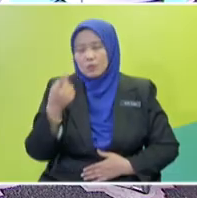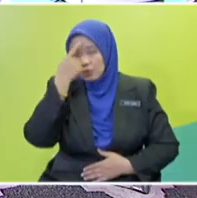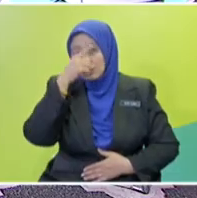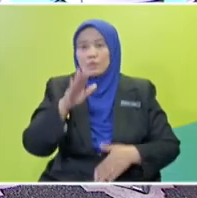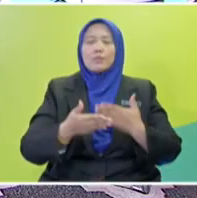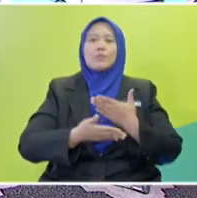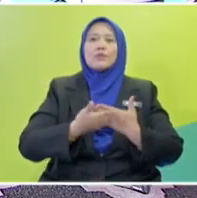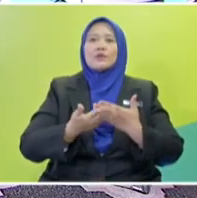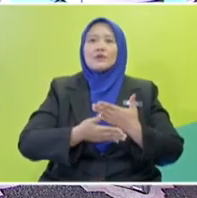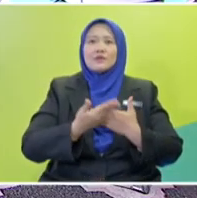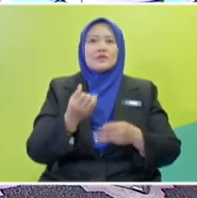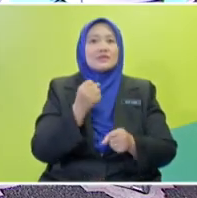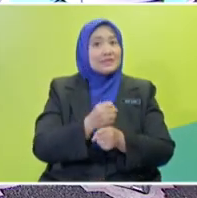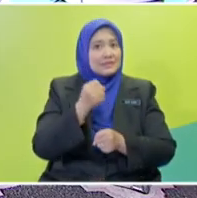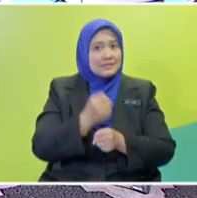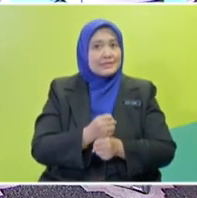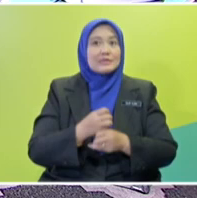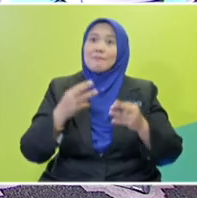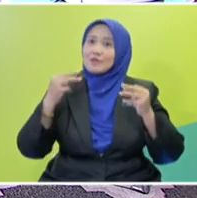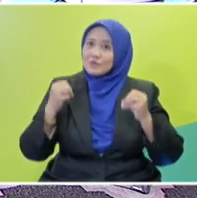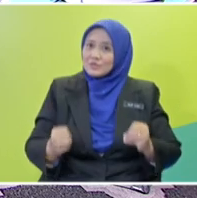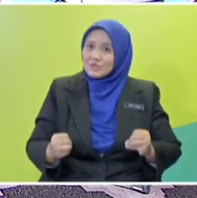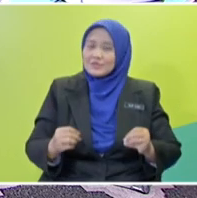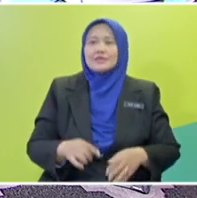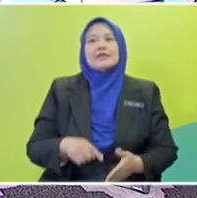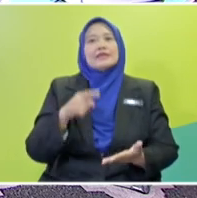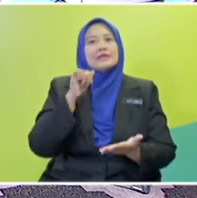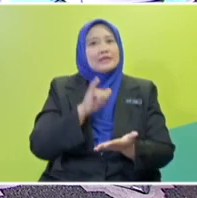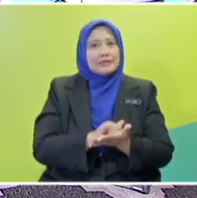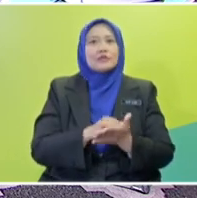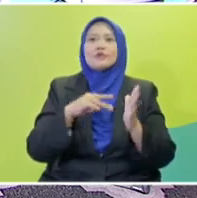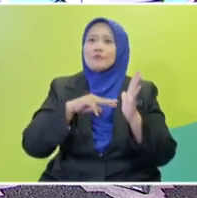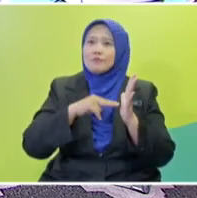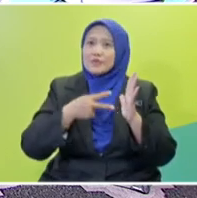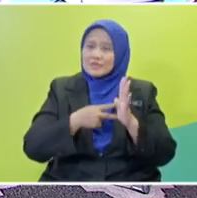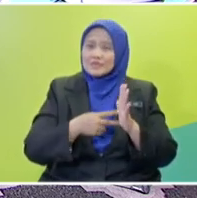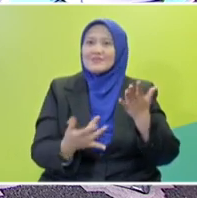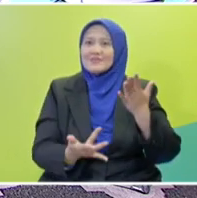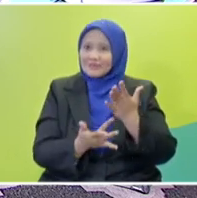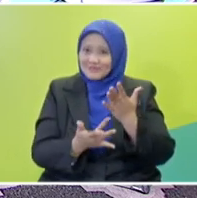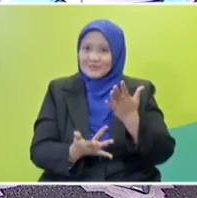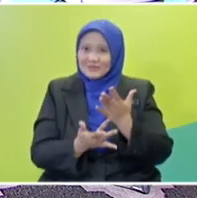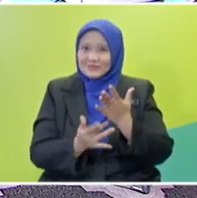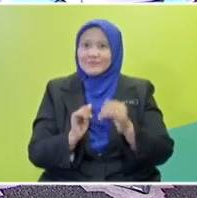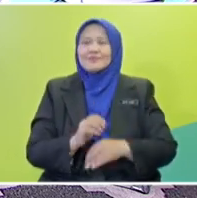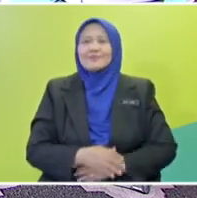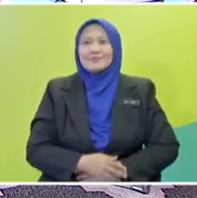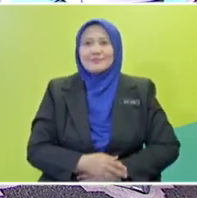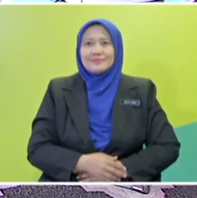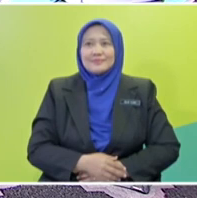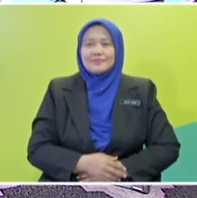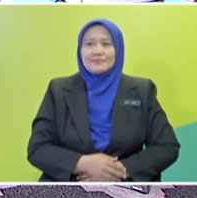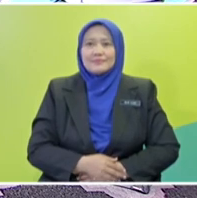itu Tujuan teknologi sebenarnya tuh maksudnya teknologi ya kalau yang yang baru dengan hari ini kita tidak tahu